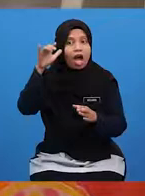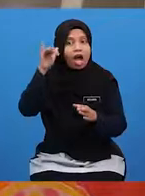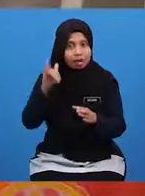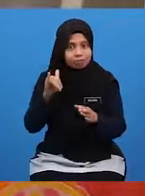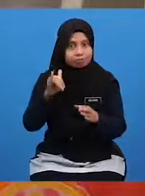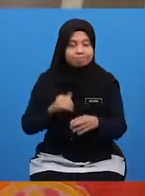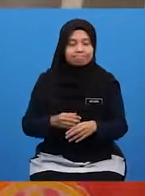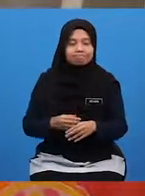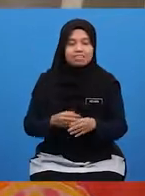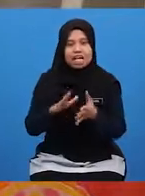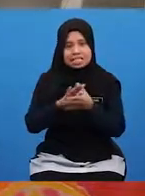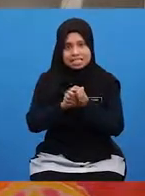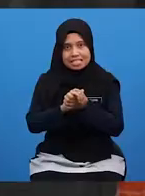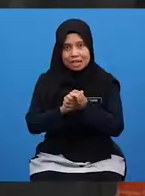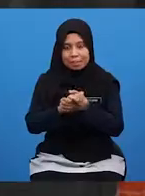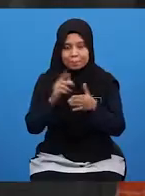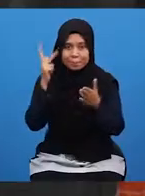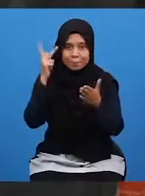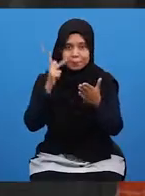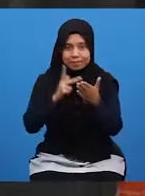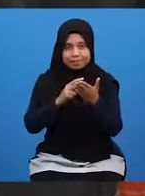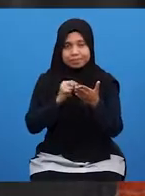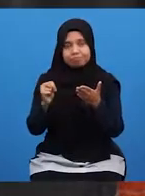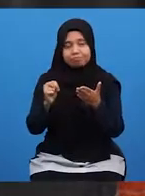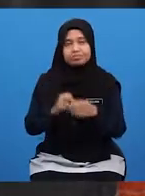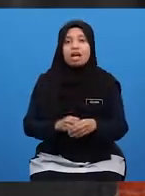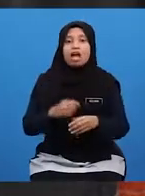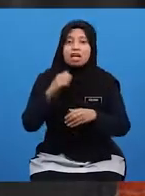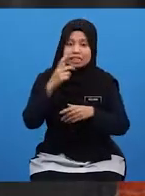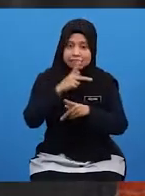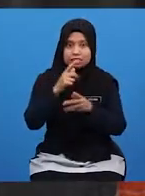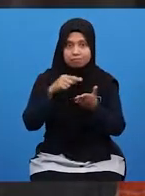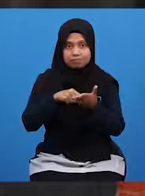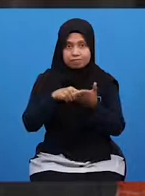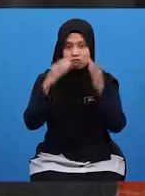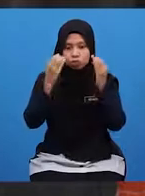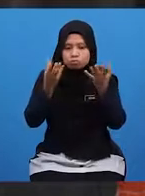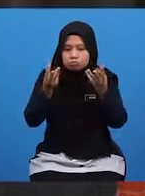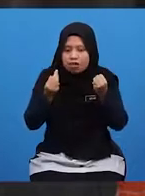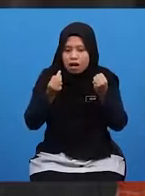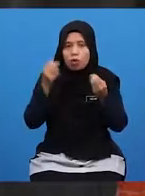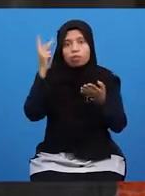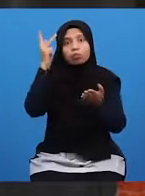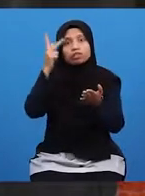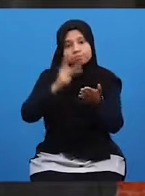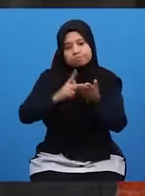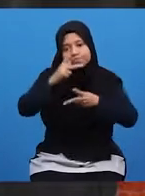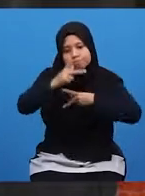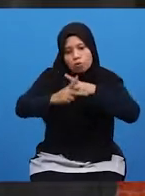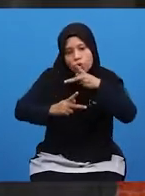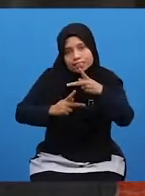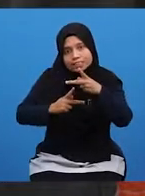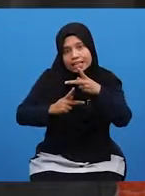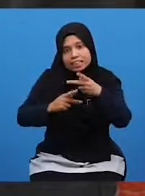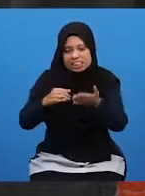Salam perkenalan dari cikgu. Pada episod kali ini, cikgu ingin memperkenalkan proses